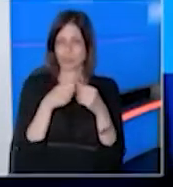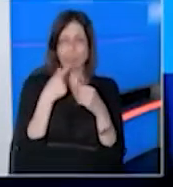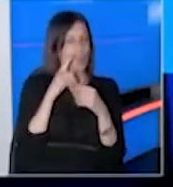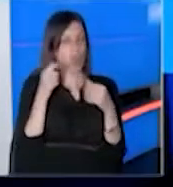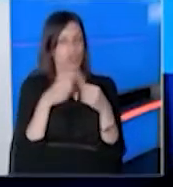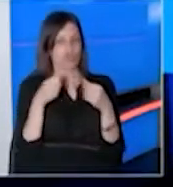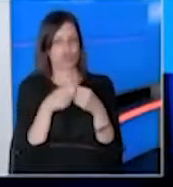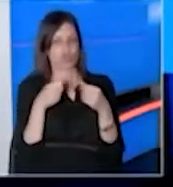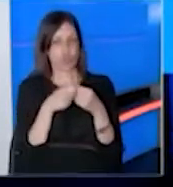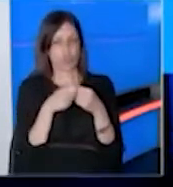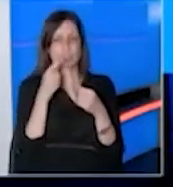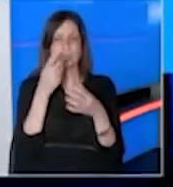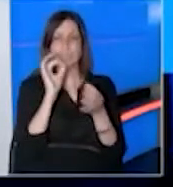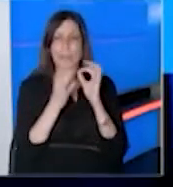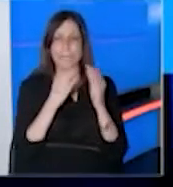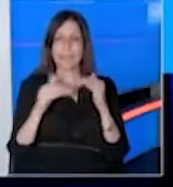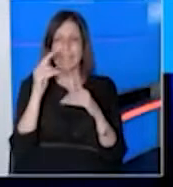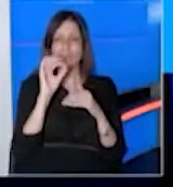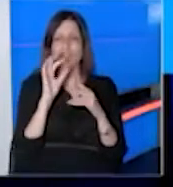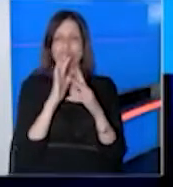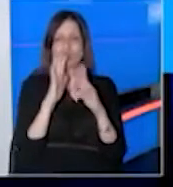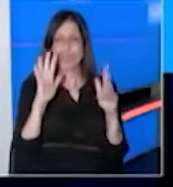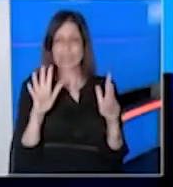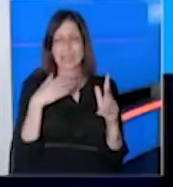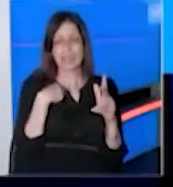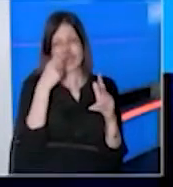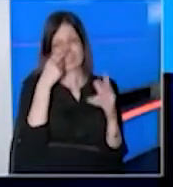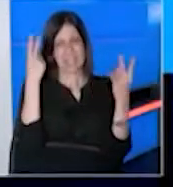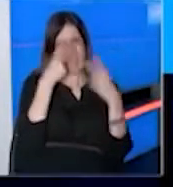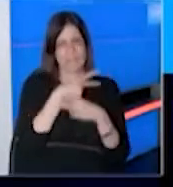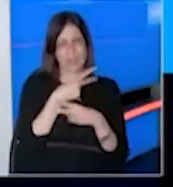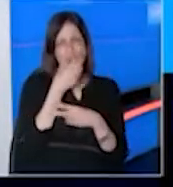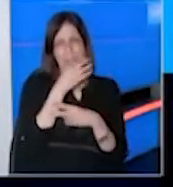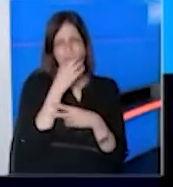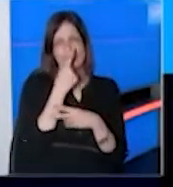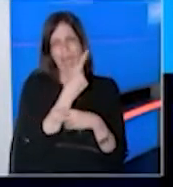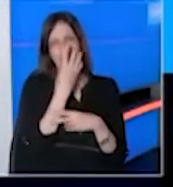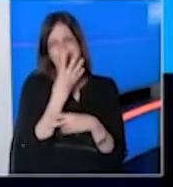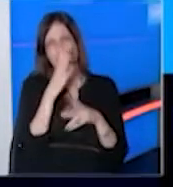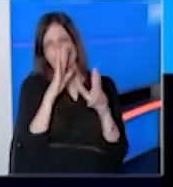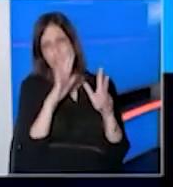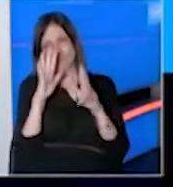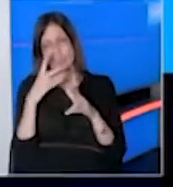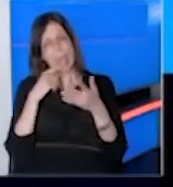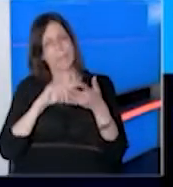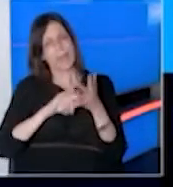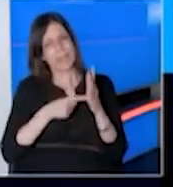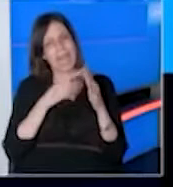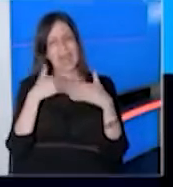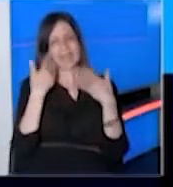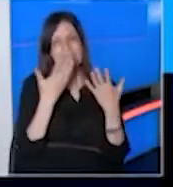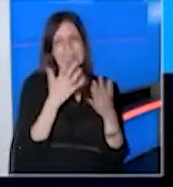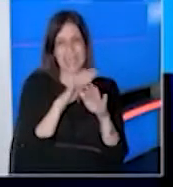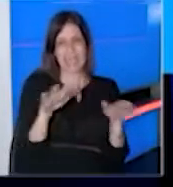אוקיי, אני מבין. היא בגץ של 18. אני מנסה להבין טוב יותר. 1488, המטרה שלה היא לתת בעצם את